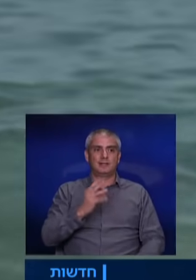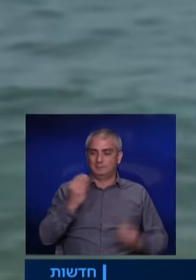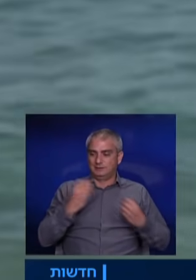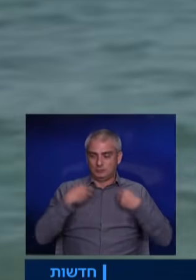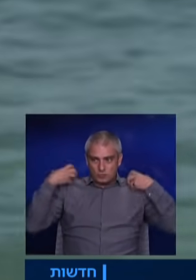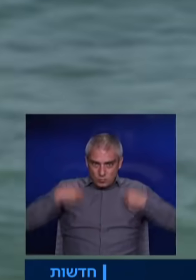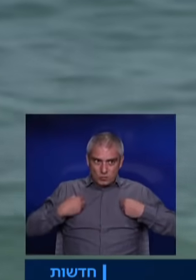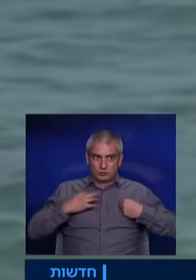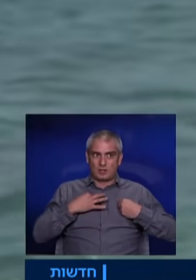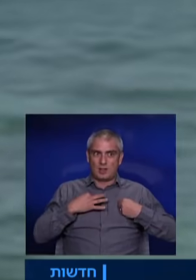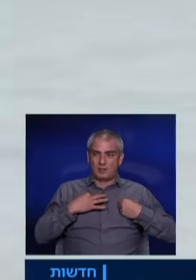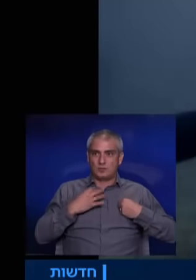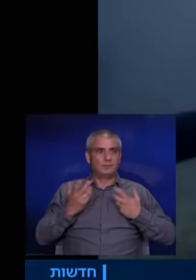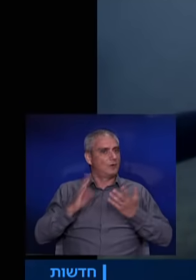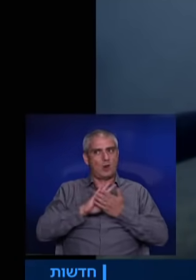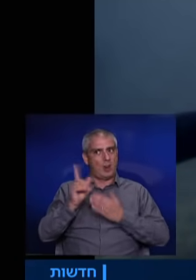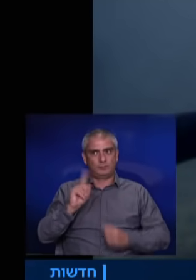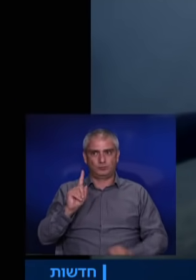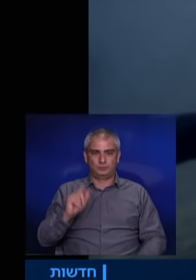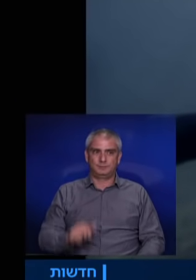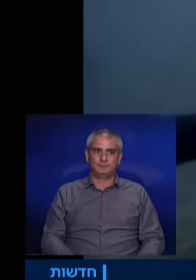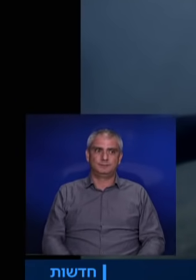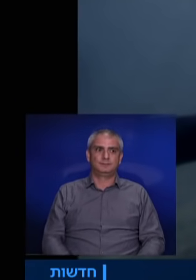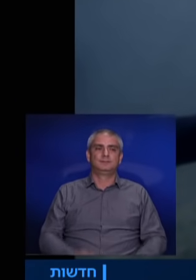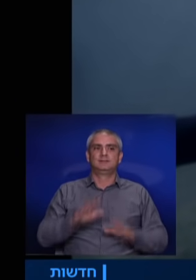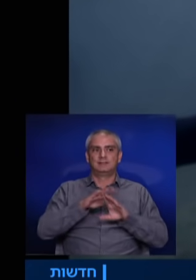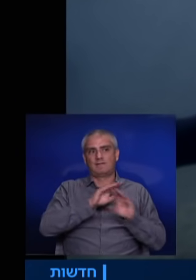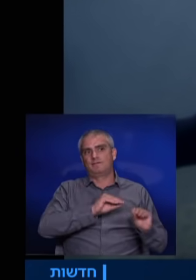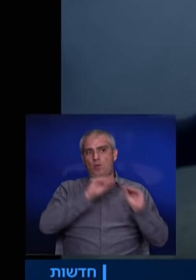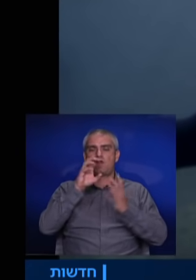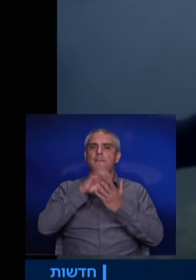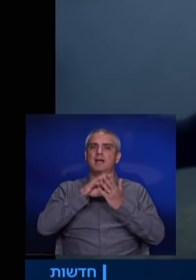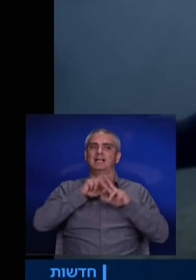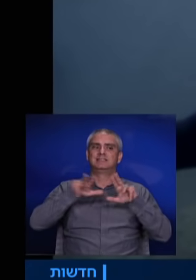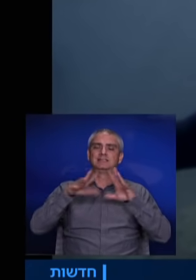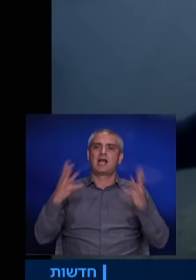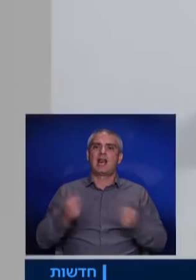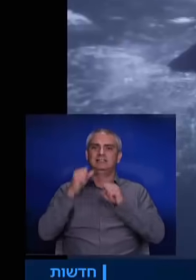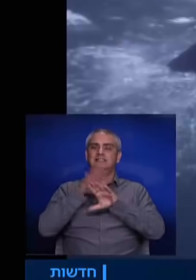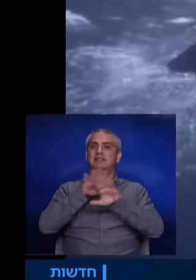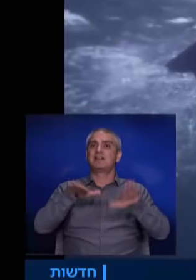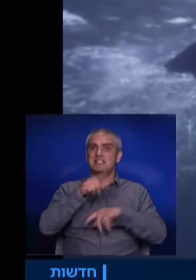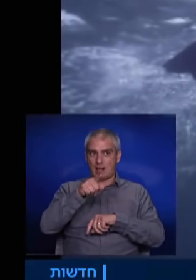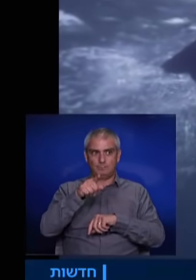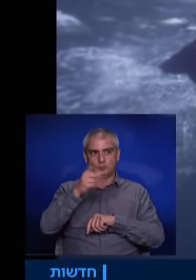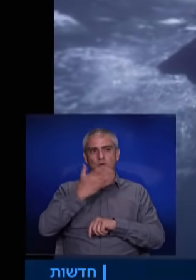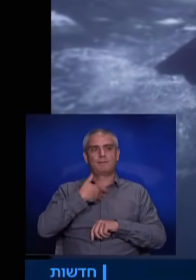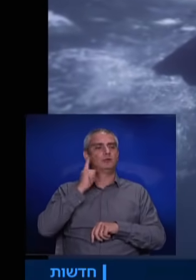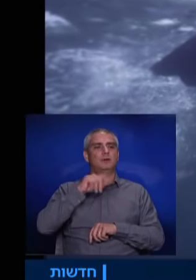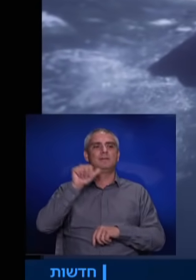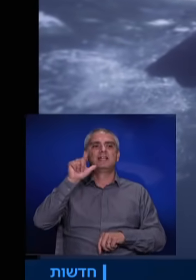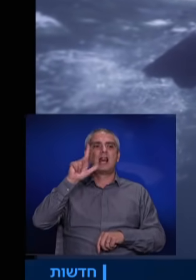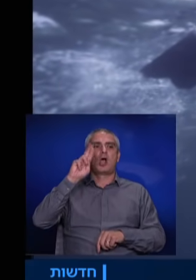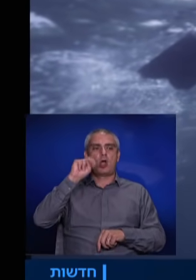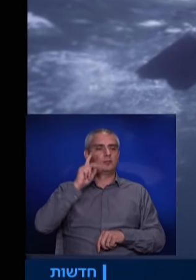שלנו, זה לא היה פשוט. הצו הועבר למרכז הארצי להצלת צבי ים, שם קיבל את השם אילרון,